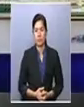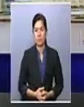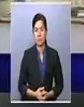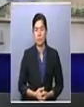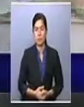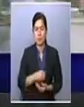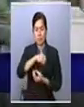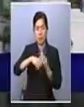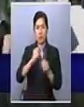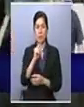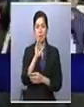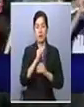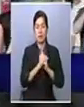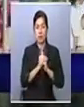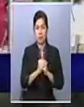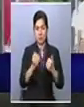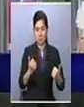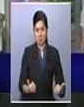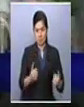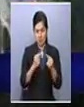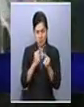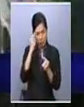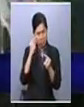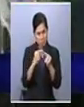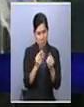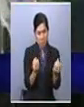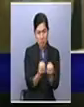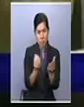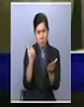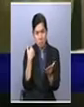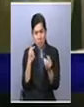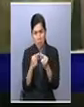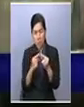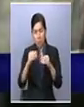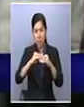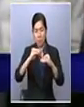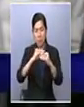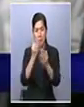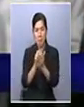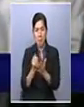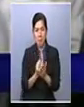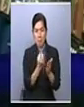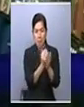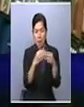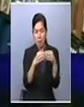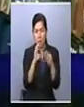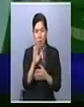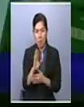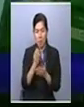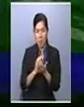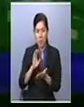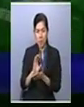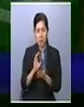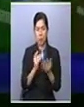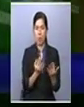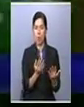เศรษฐกิจจีนชะลอการขยายตัวและเข้าสู่เศรษฐกิจฟองสบู่ได้กลายเป็นปัจจัยที่นักลงทุนและผู้ประกอบการทั้งหลายชะลอการขยายการ